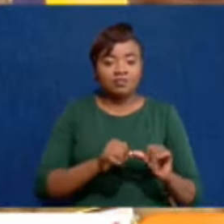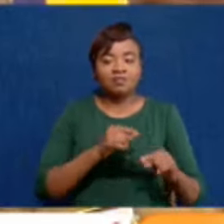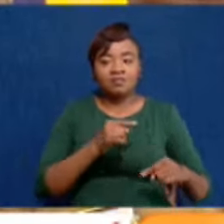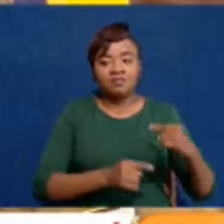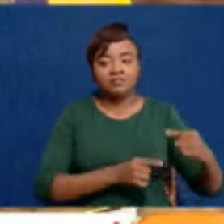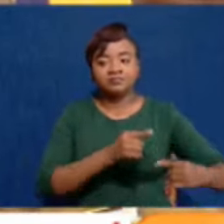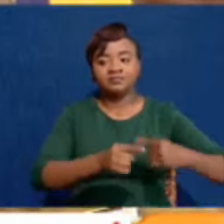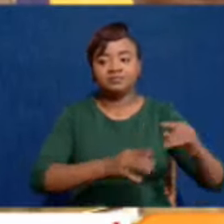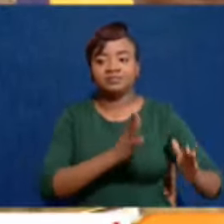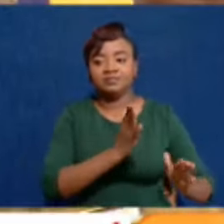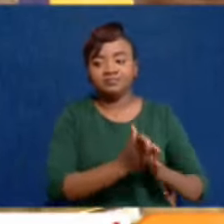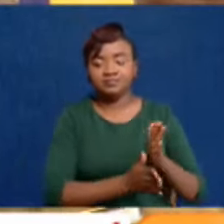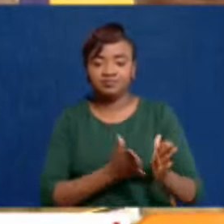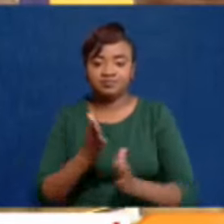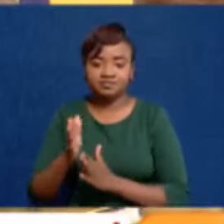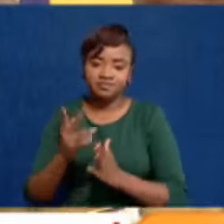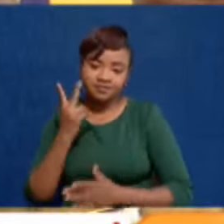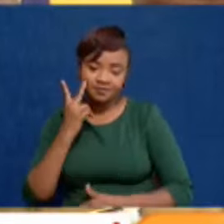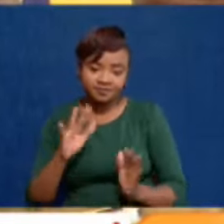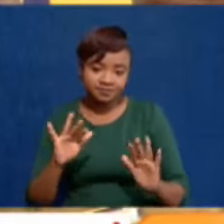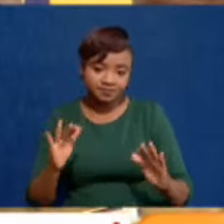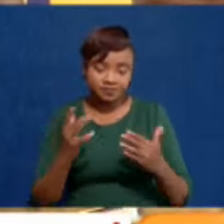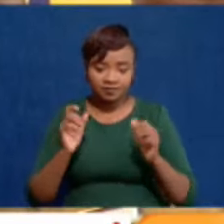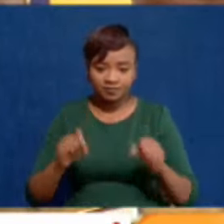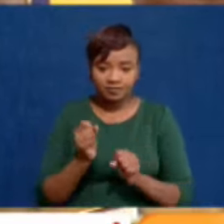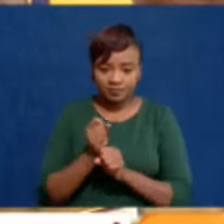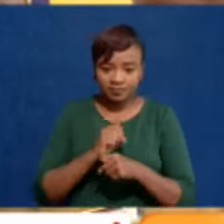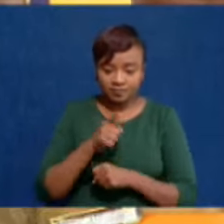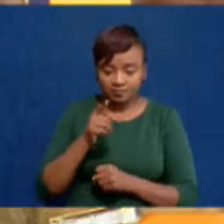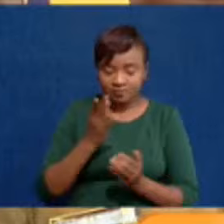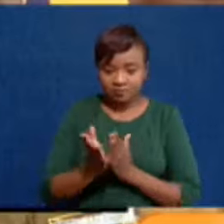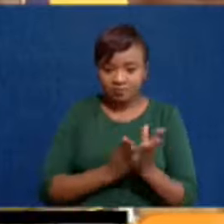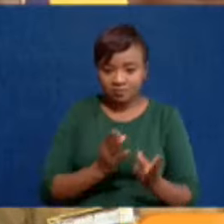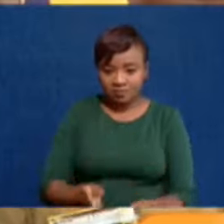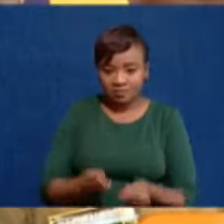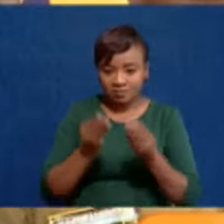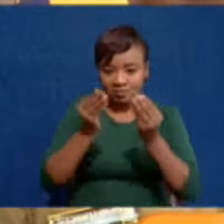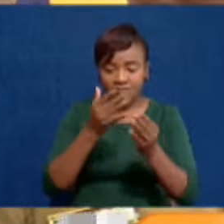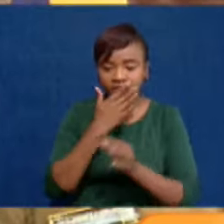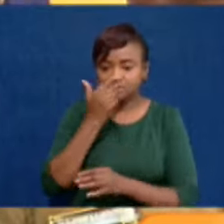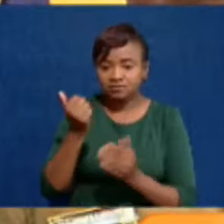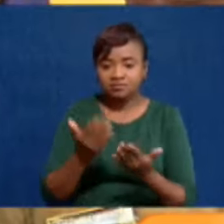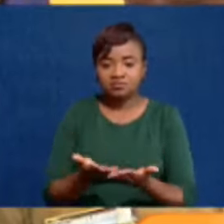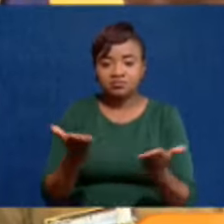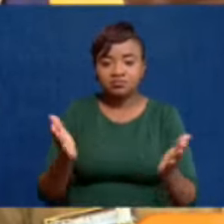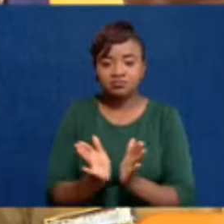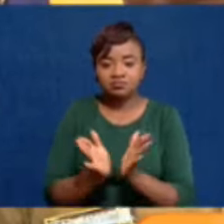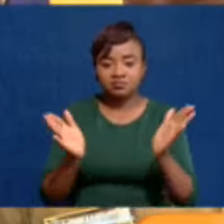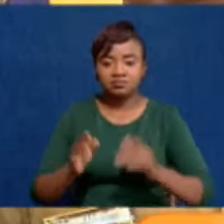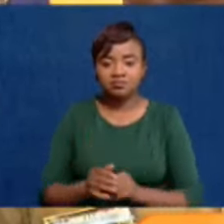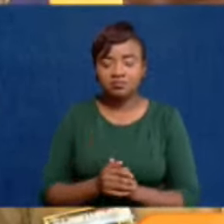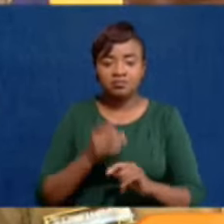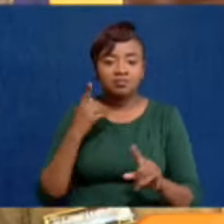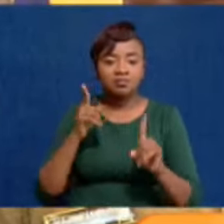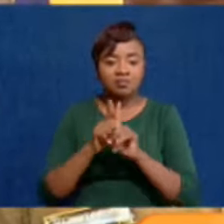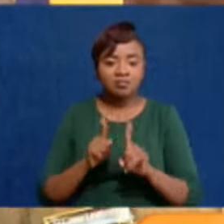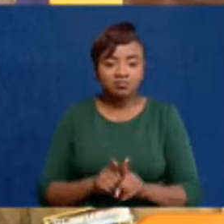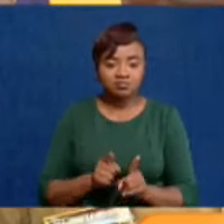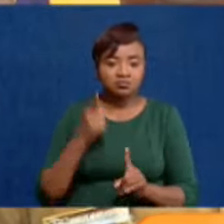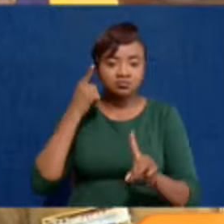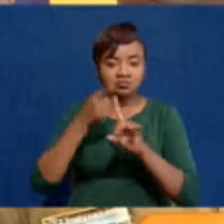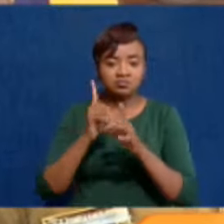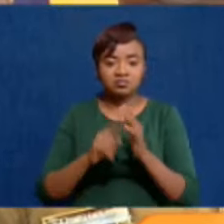plans on how we can better the services to the public so that the Wanjiku will feel better